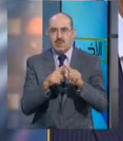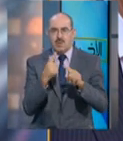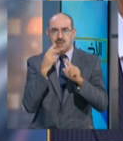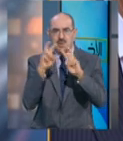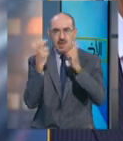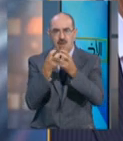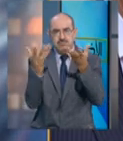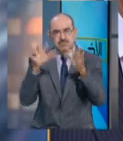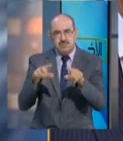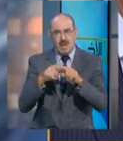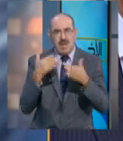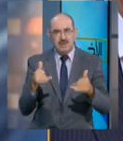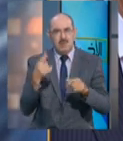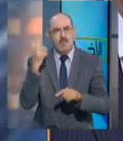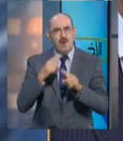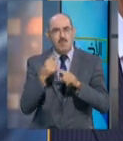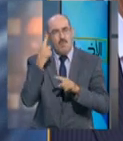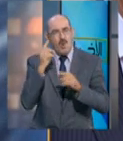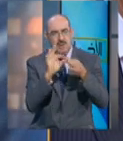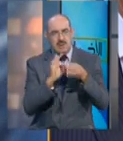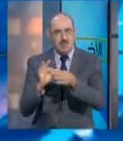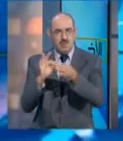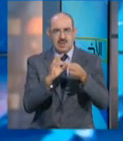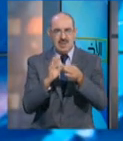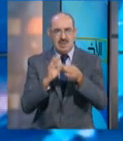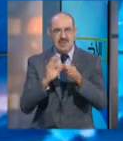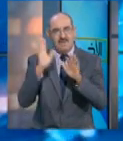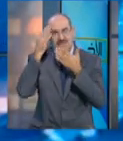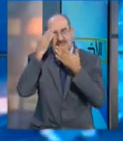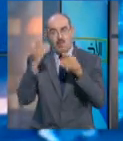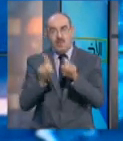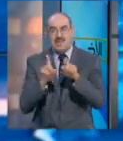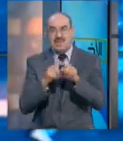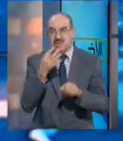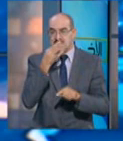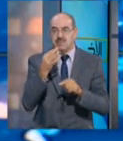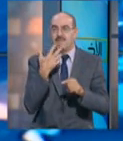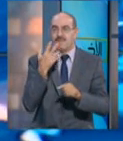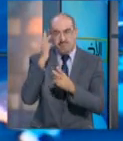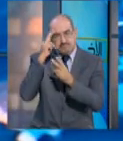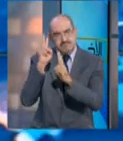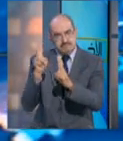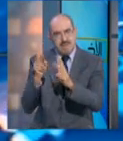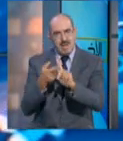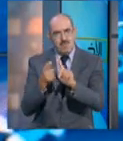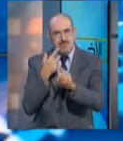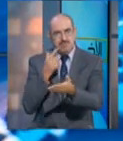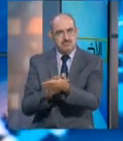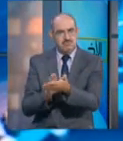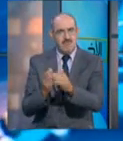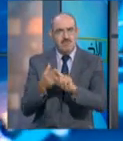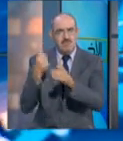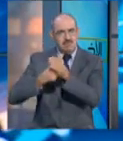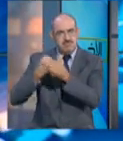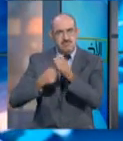مؤتمر لم الشمل لتحقيق الوحدة الوطنية الفلسطينية، معربا عن تقديره العلي لمجهودات